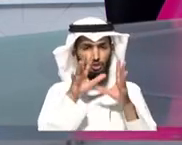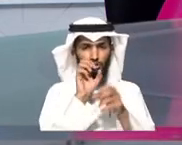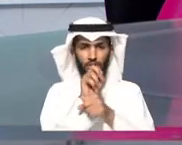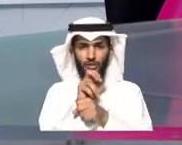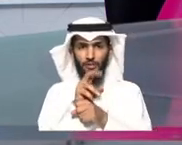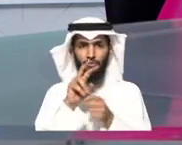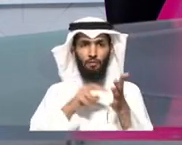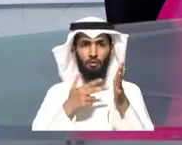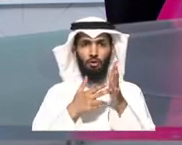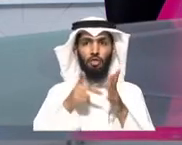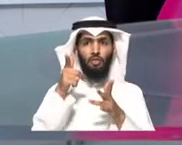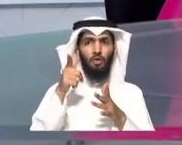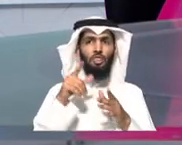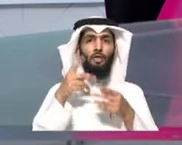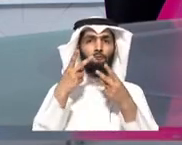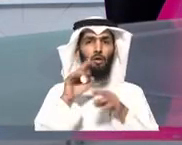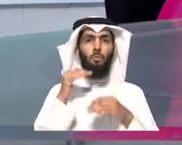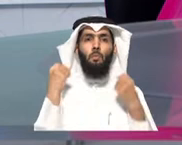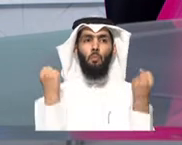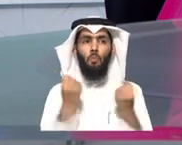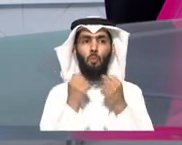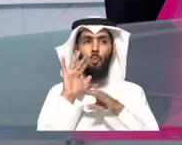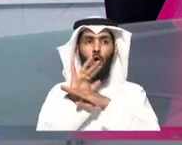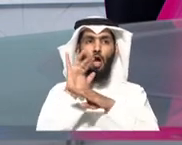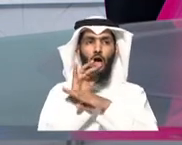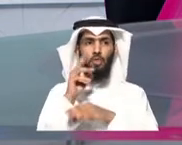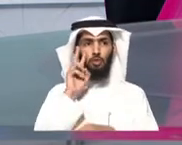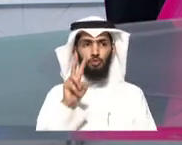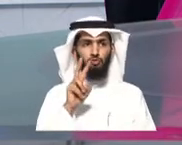عن بعد ورصدت تفاعل الطلبة فيها.